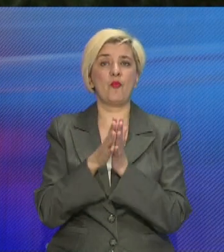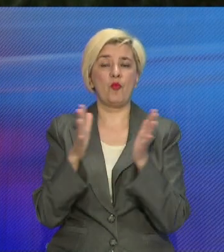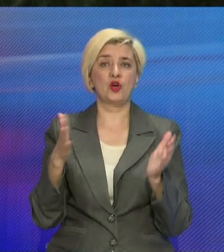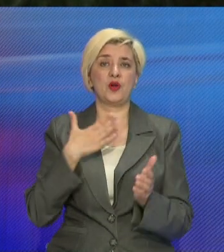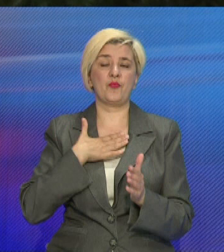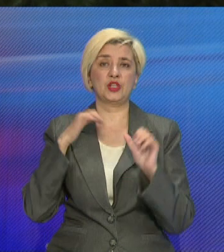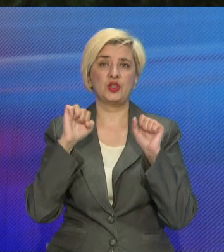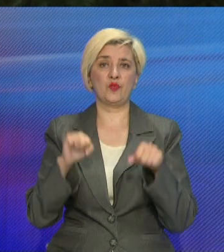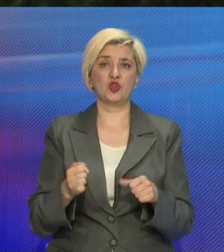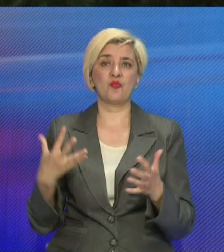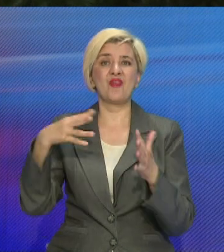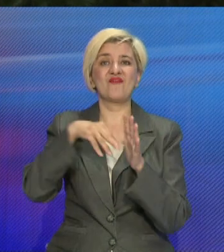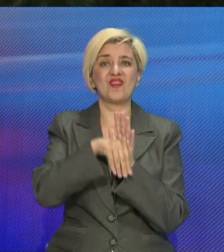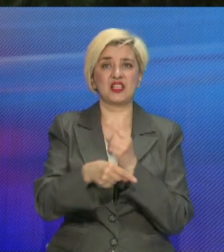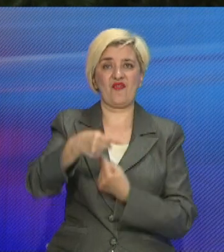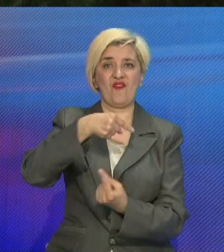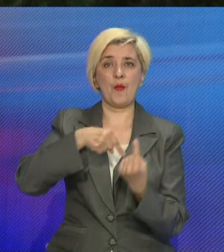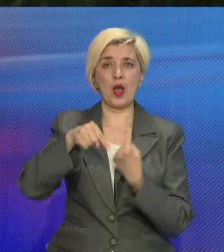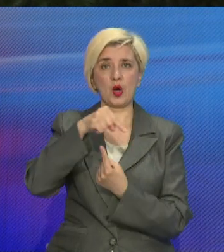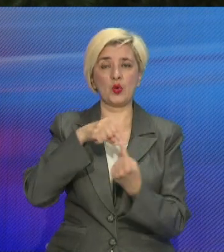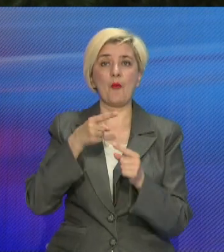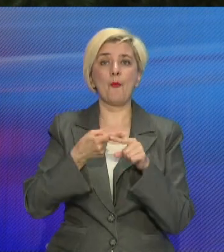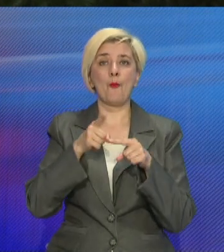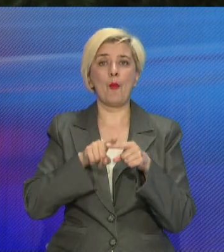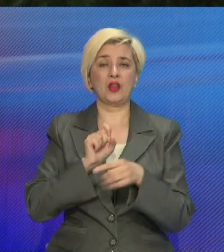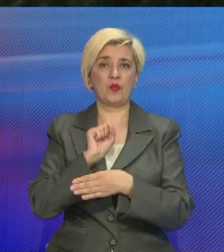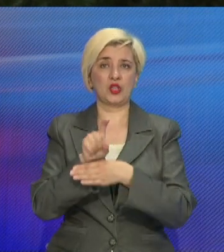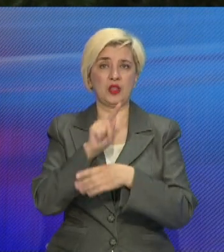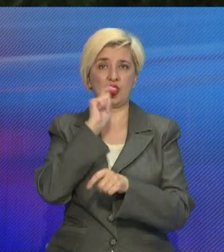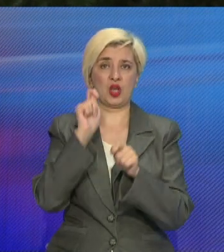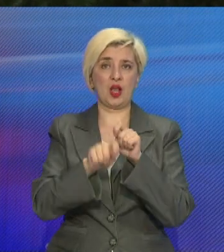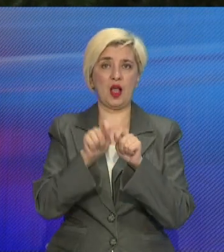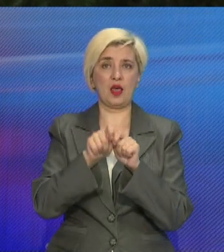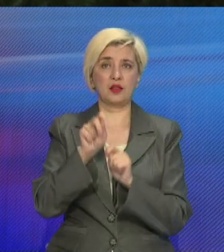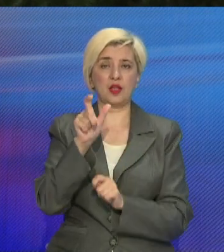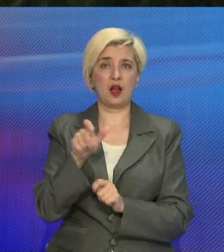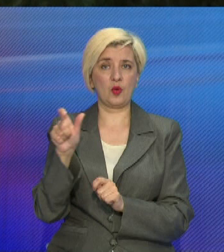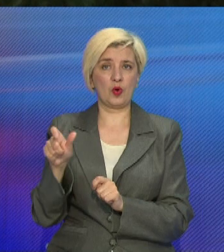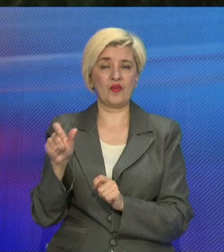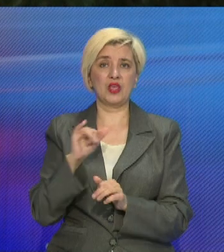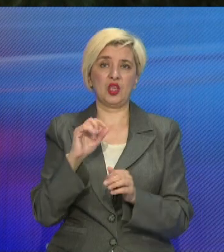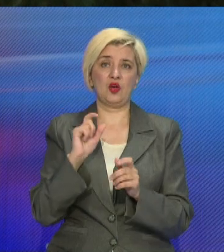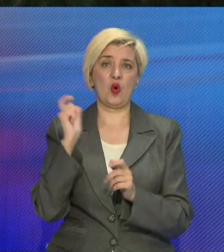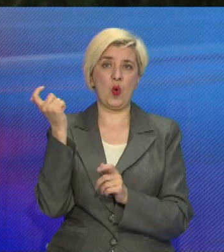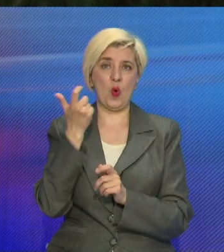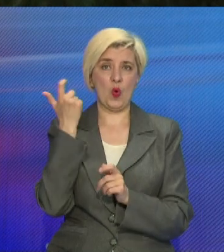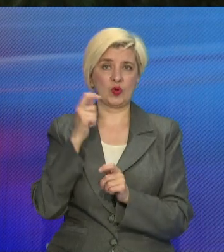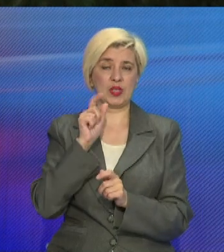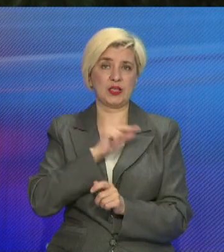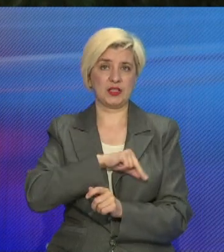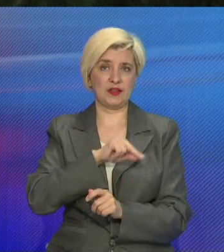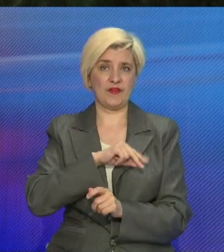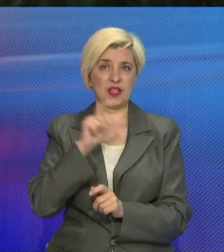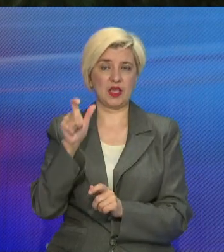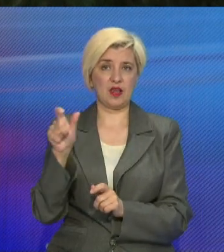мы сможем ввести в оборот. Поэтому задача контролеров и также задача хозяйственников сегодня –